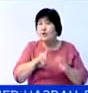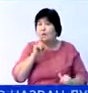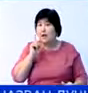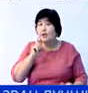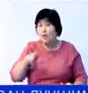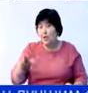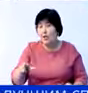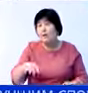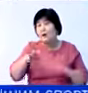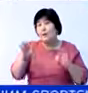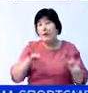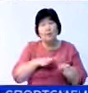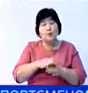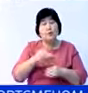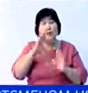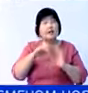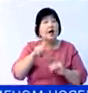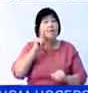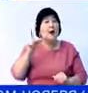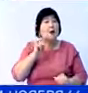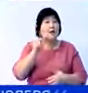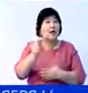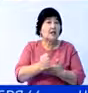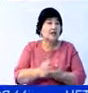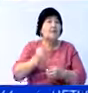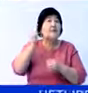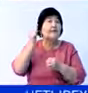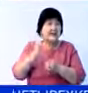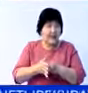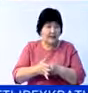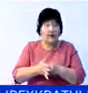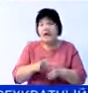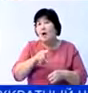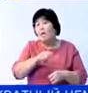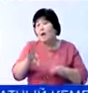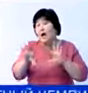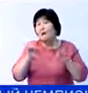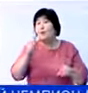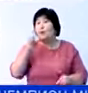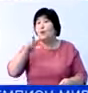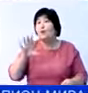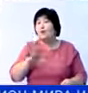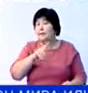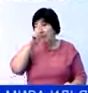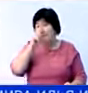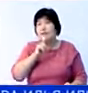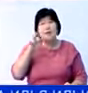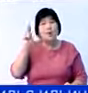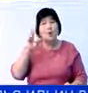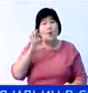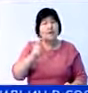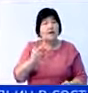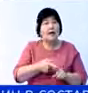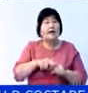людей. Проект реализован под эгидой молодежного ресурсного центра. Прошедший отбор молодые люди прошли месячные курсы по